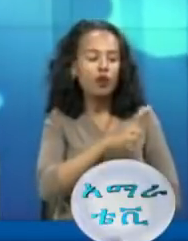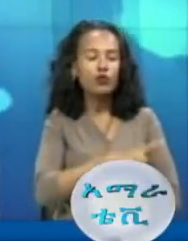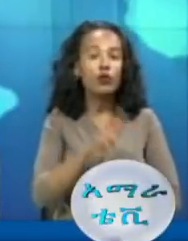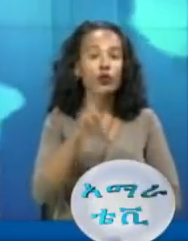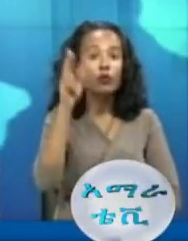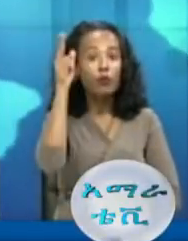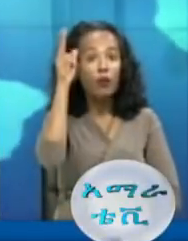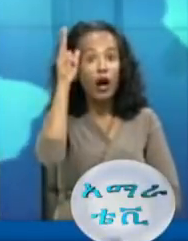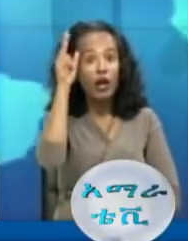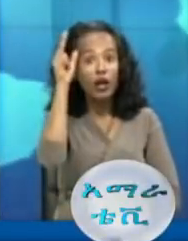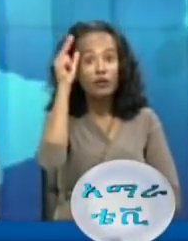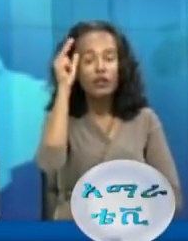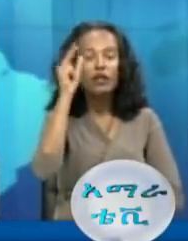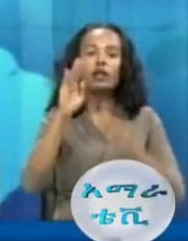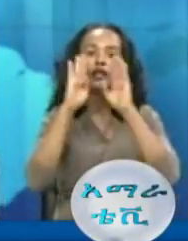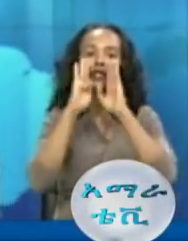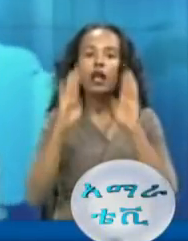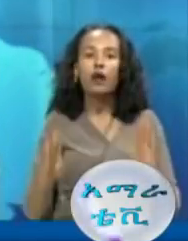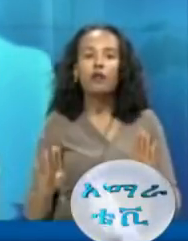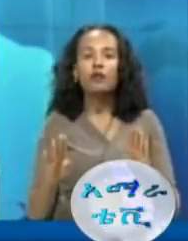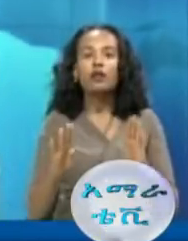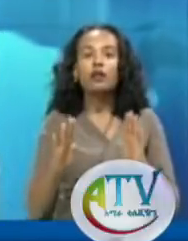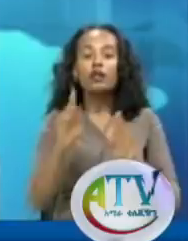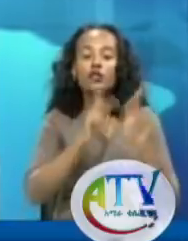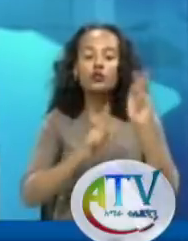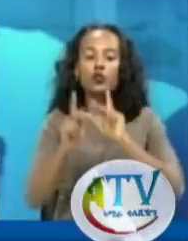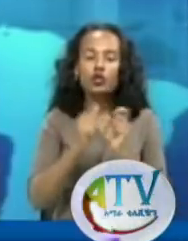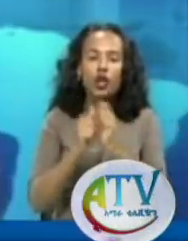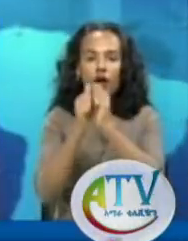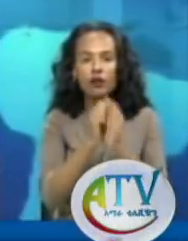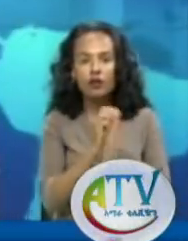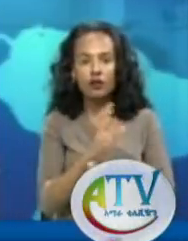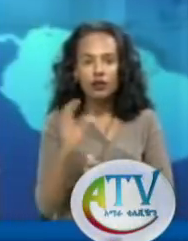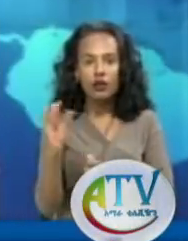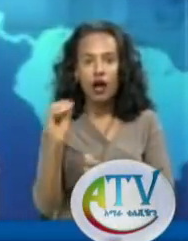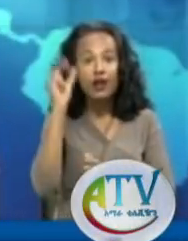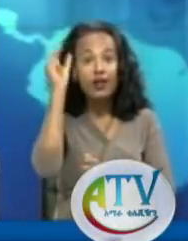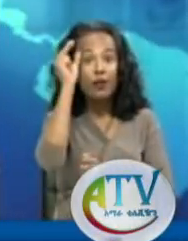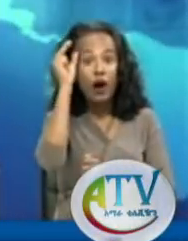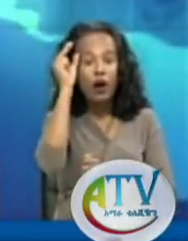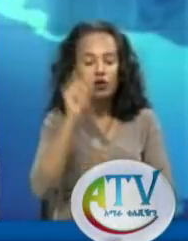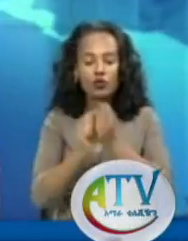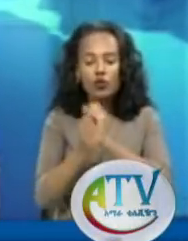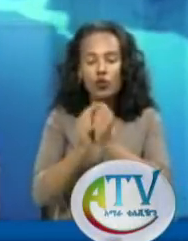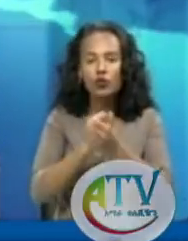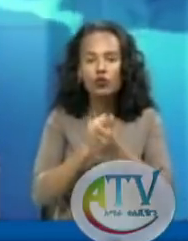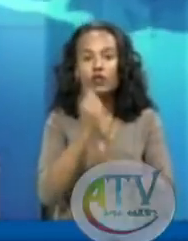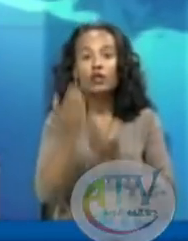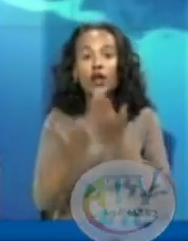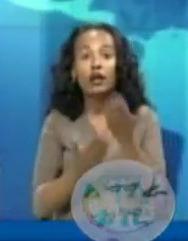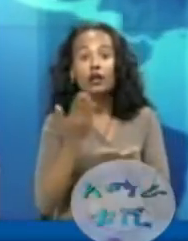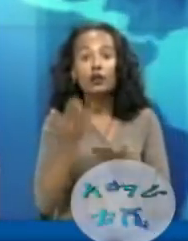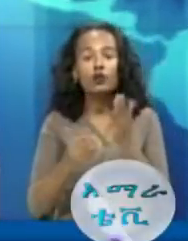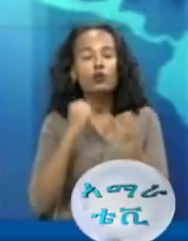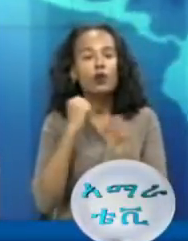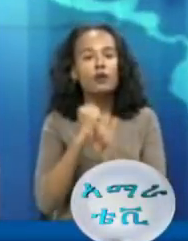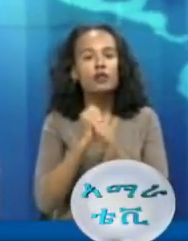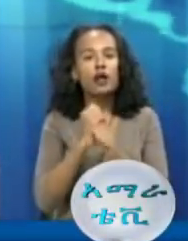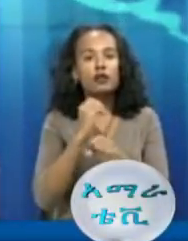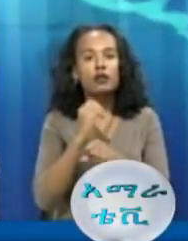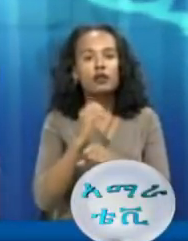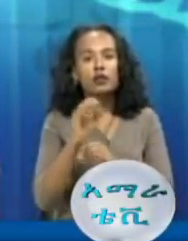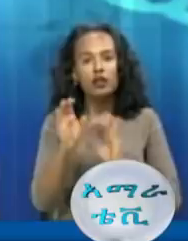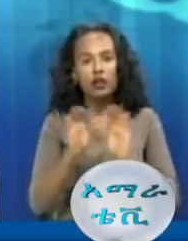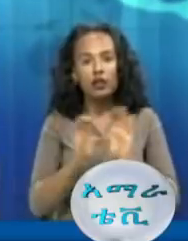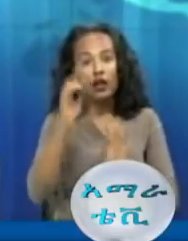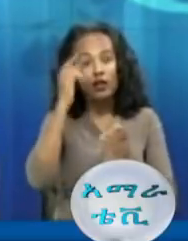በዓላት ለሰላም ለህዝቦች አንድነትና ለባህል ልውውጥ እንዲያገለግሉ ለመስራት